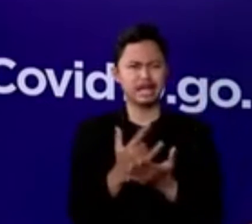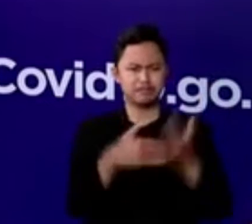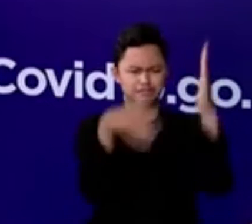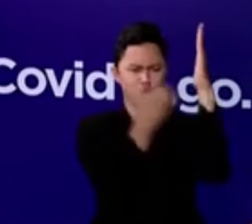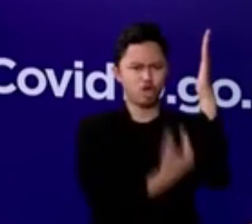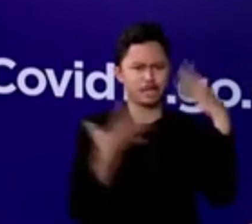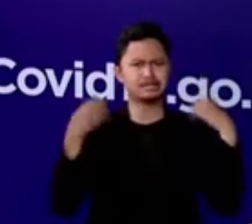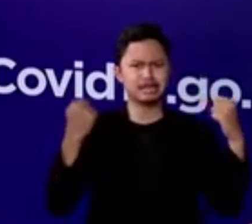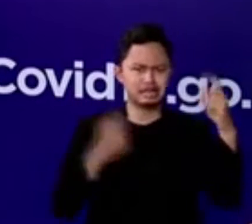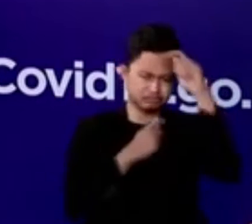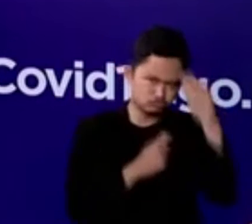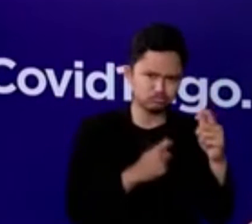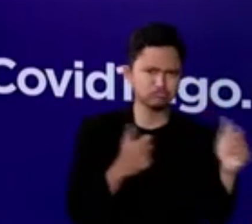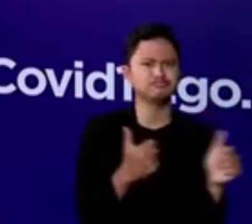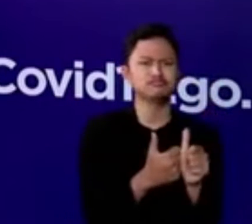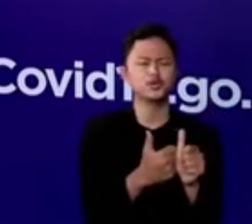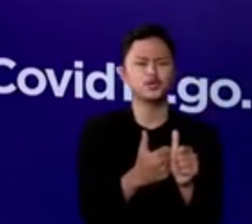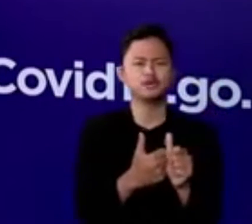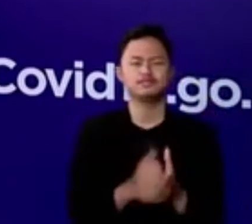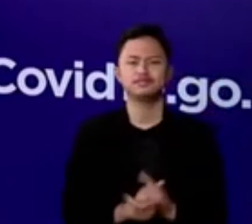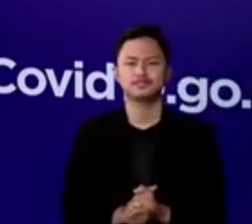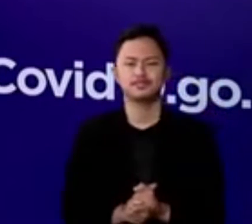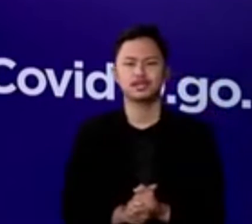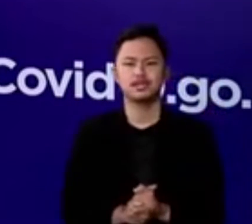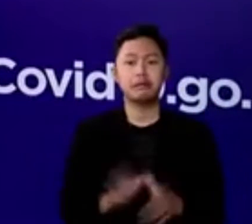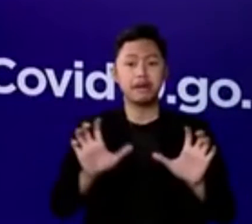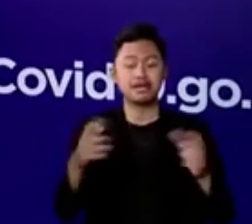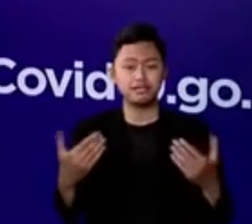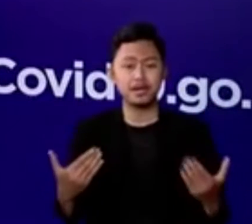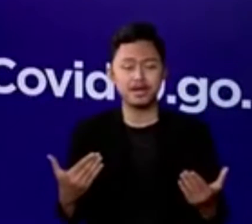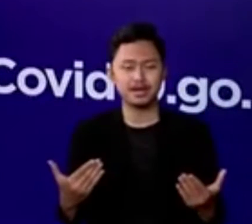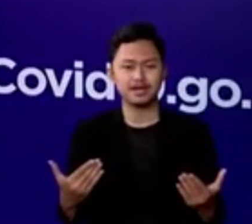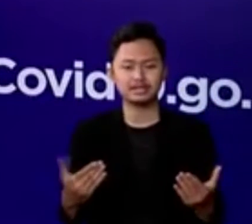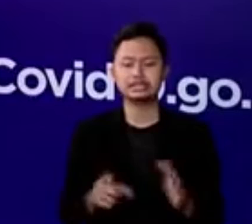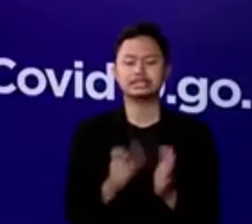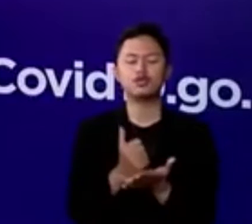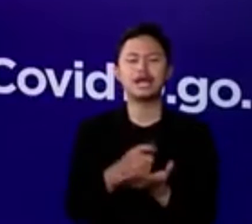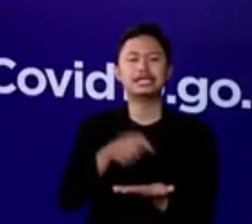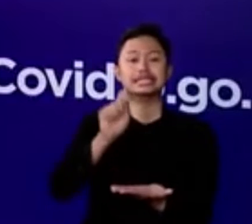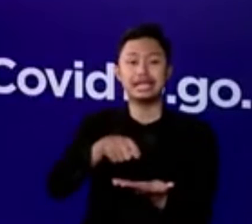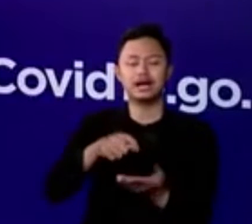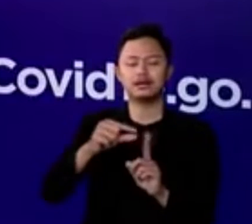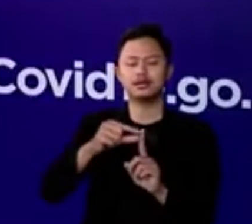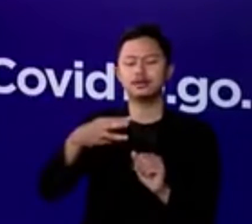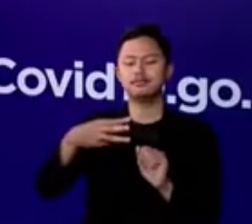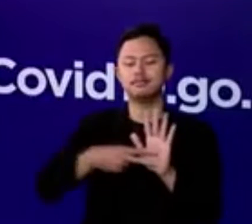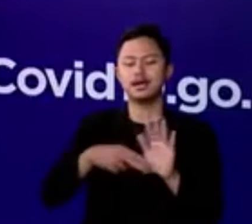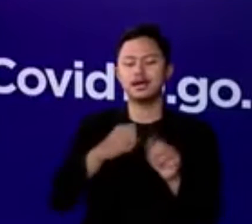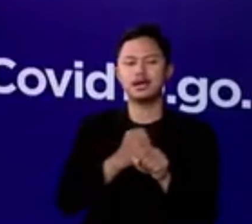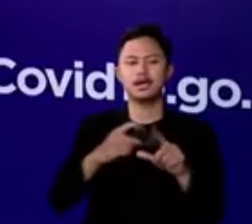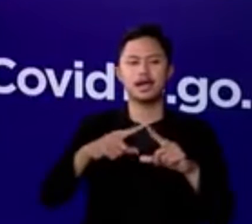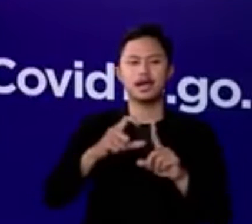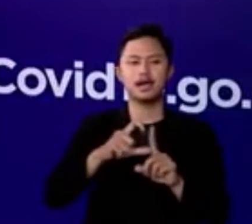kesehatan gitu kan Nah jadi memang bebanya kan memang di dalam persidangan di dalam pengadilan banyak tuh